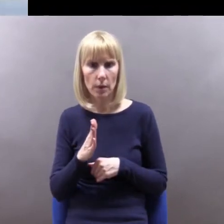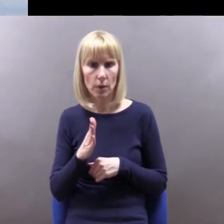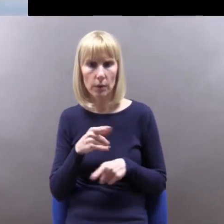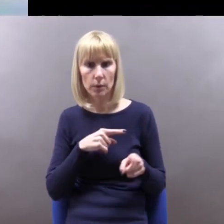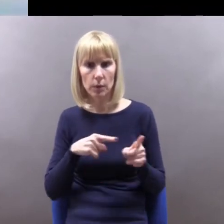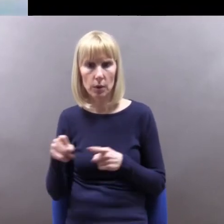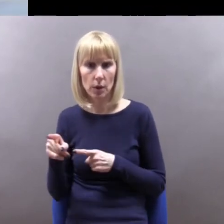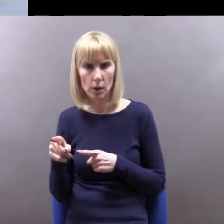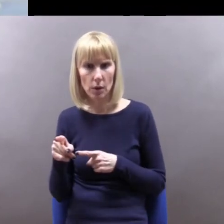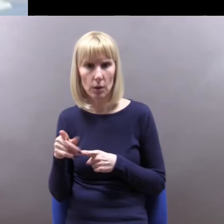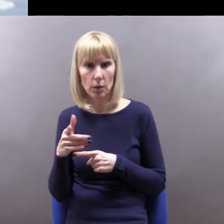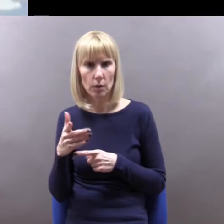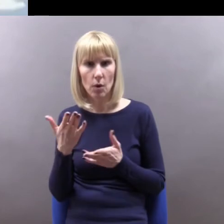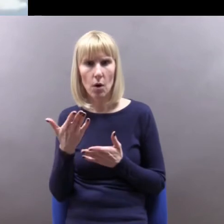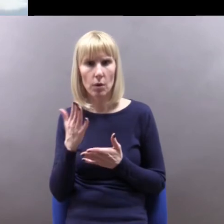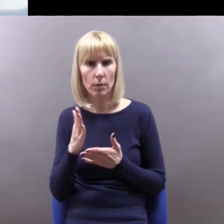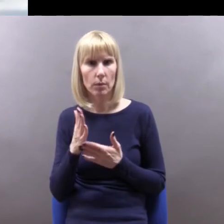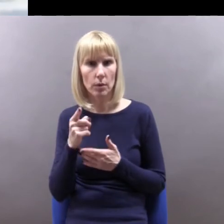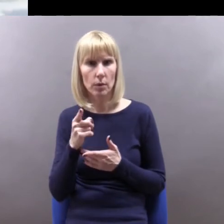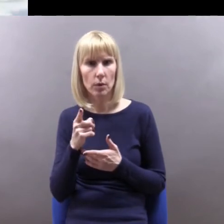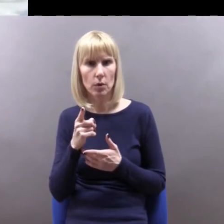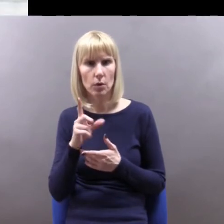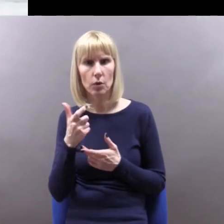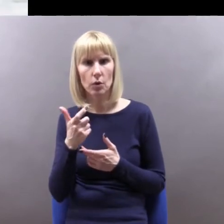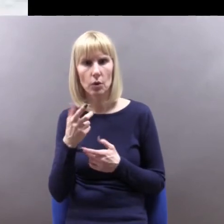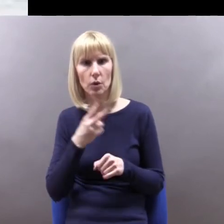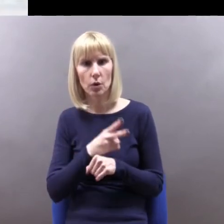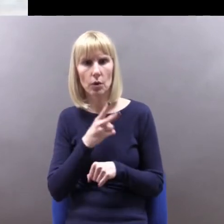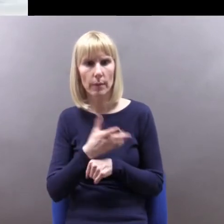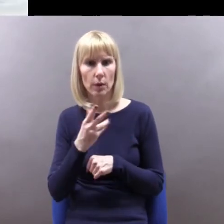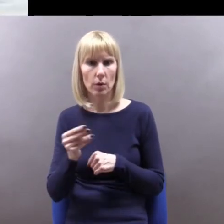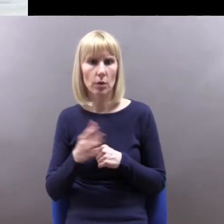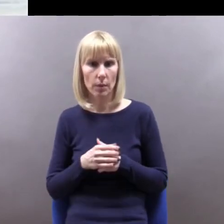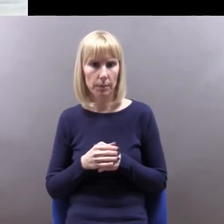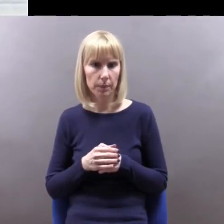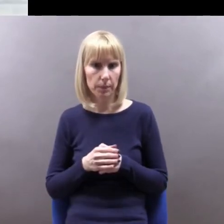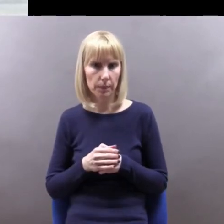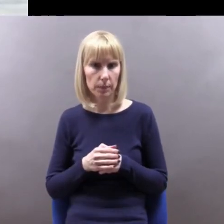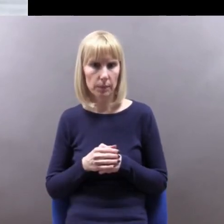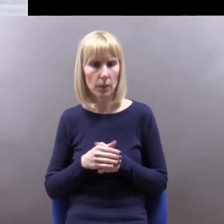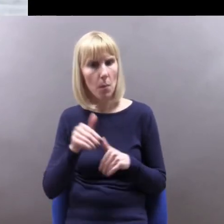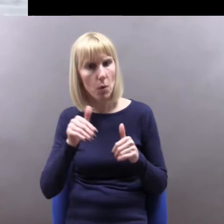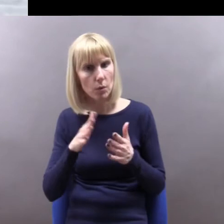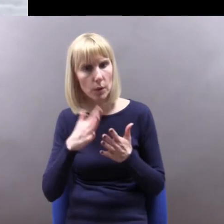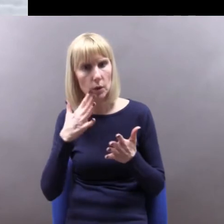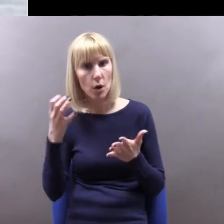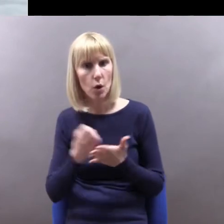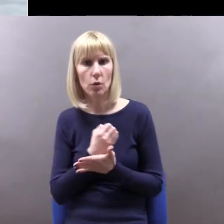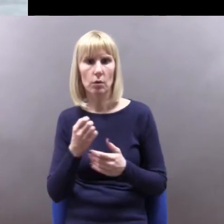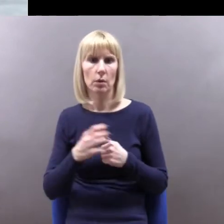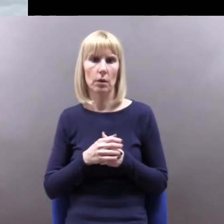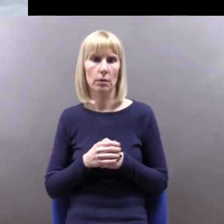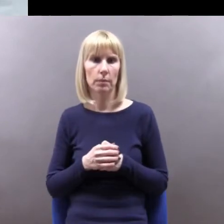że no, przestaniemy się zastanawiać nad tym, czy coś jest dostępne i kto może z tego skorzystać. Po prostu będzie można z tego